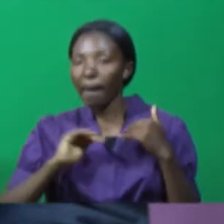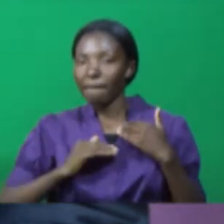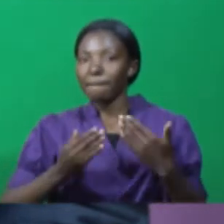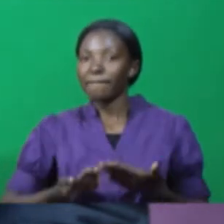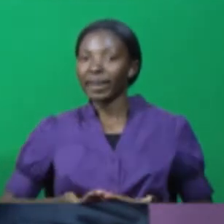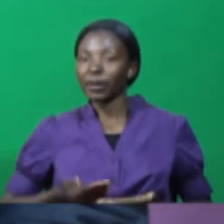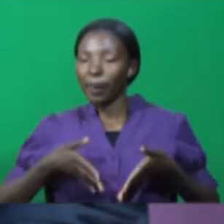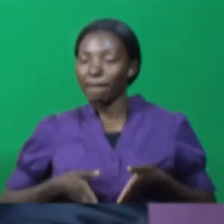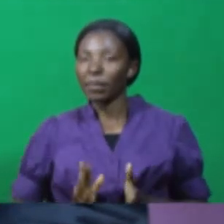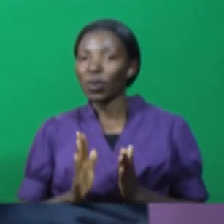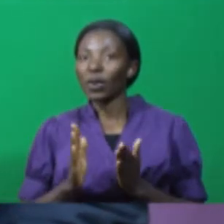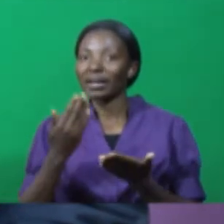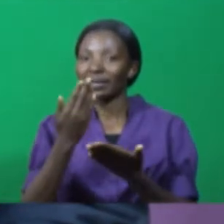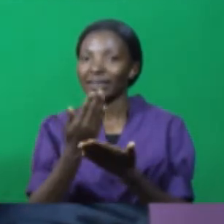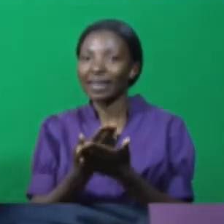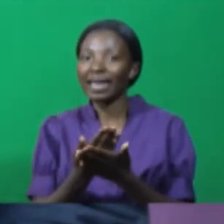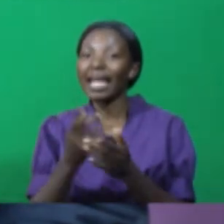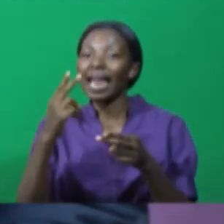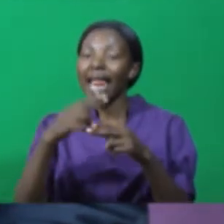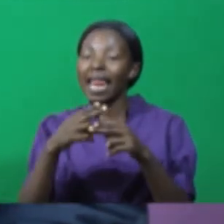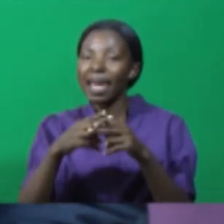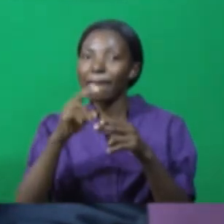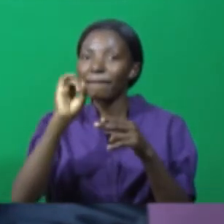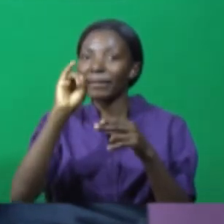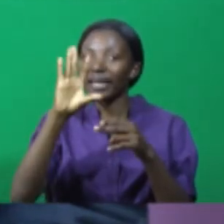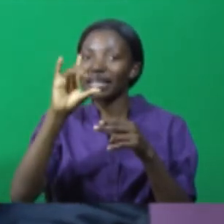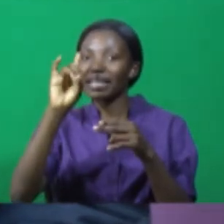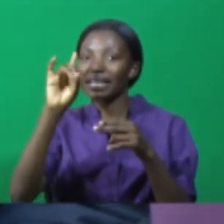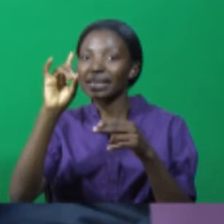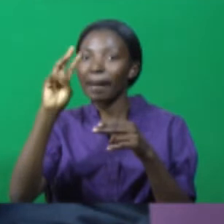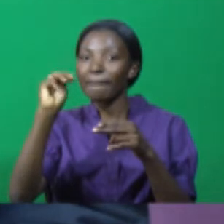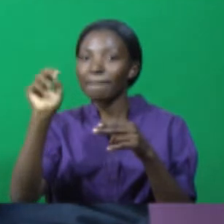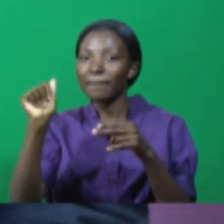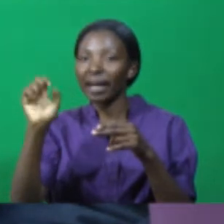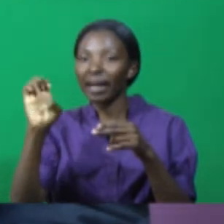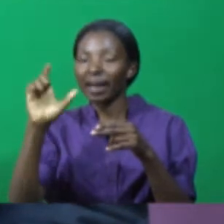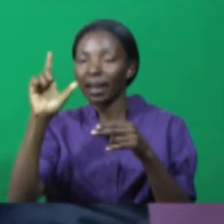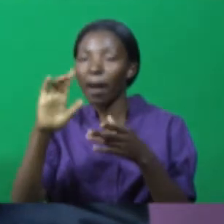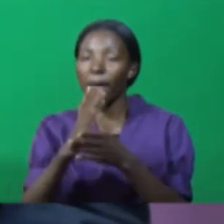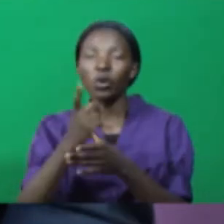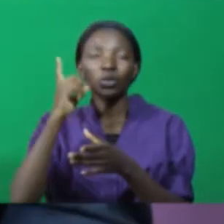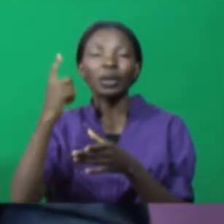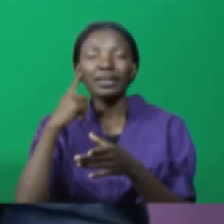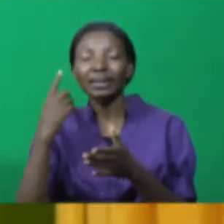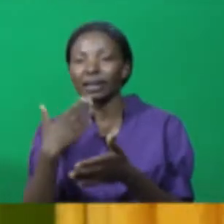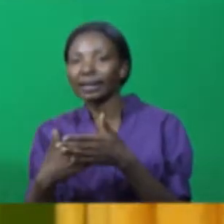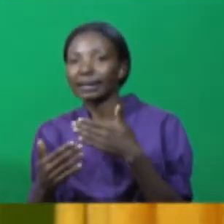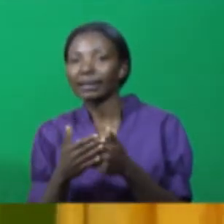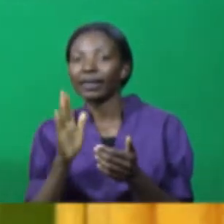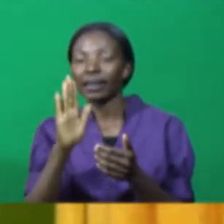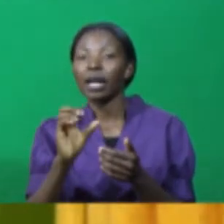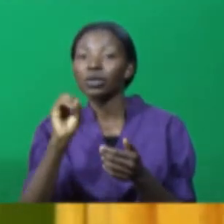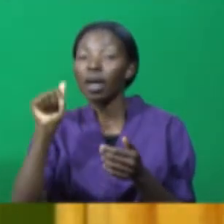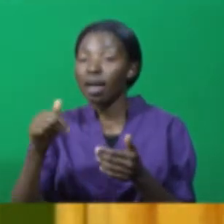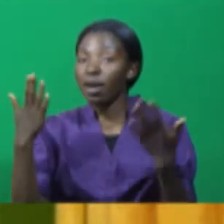nemimba uchabereka mwanakomana. Umutumidze zita rinonzi Ishmaeri, nekuti Jehovha wakanzwa kutambudzika kwako.